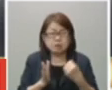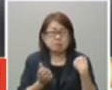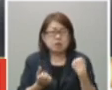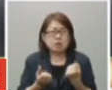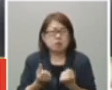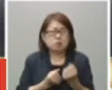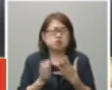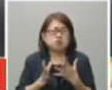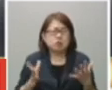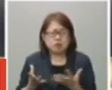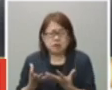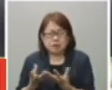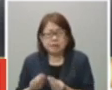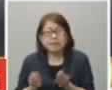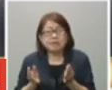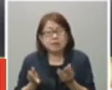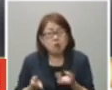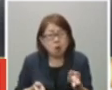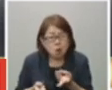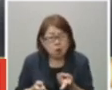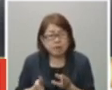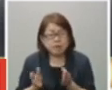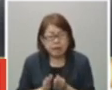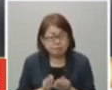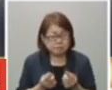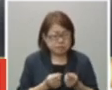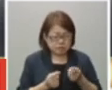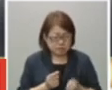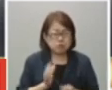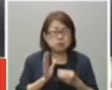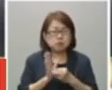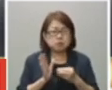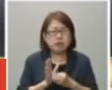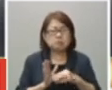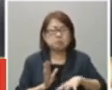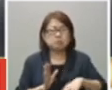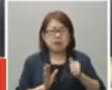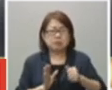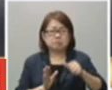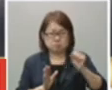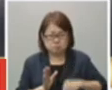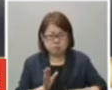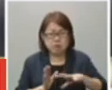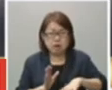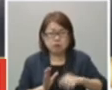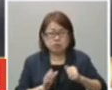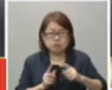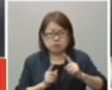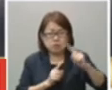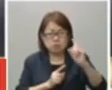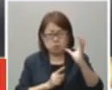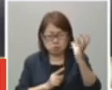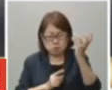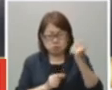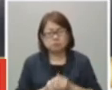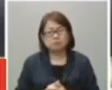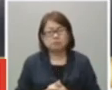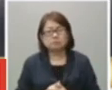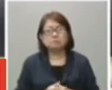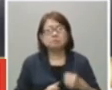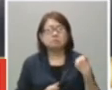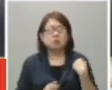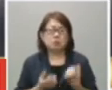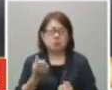ราจรอยู่แล้วครับเพราะฉะนั้นกรุงเทพมหานครจึงเป็นเมืองหลวงของโลกนะครับเมืองหนึ่งที่มีรถ